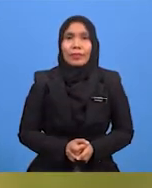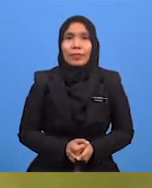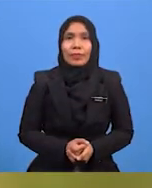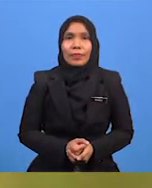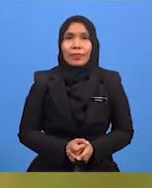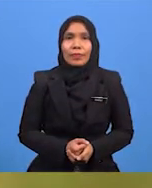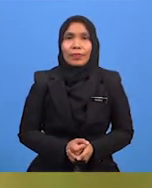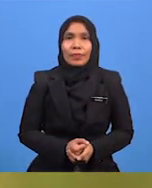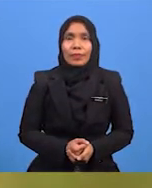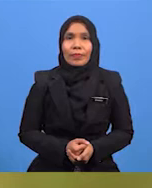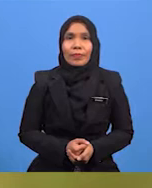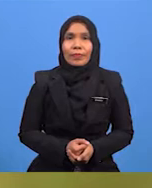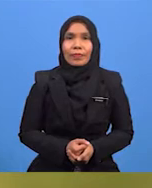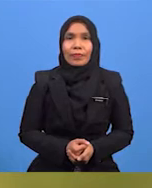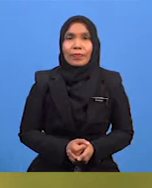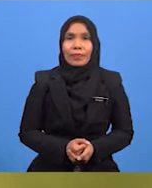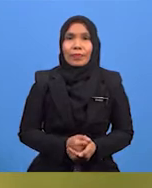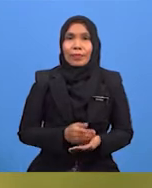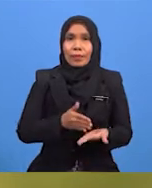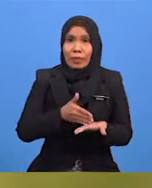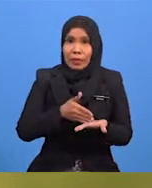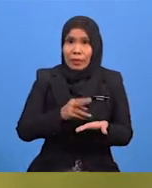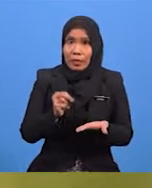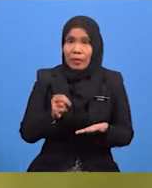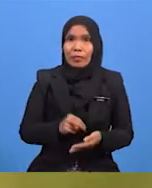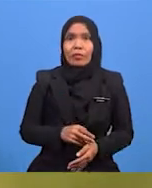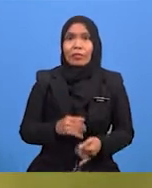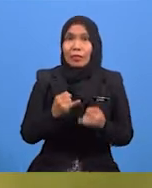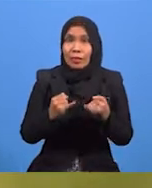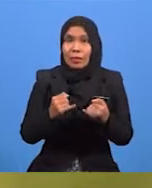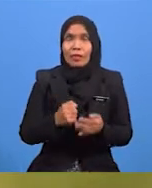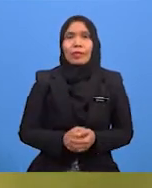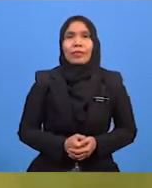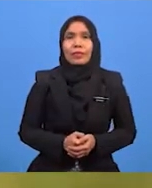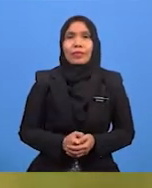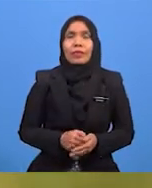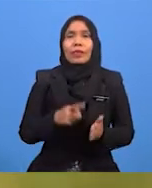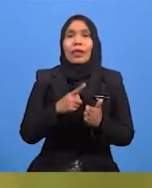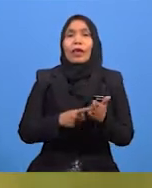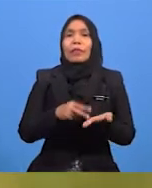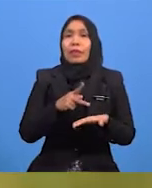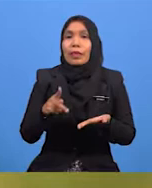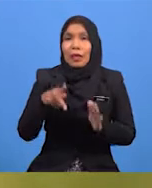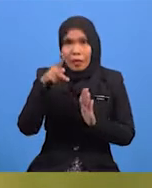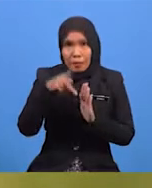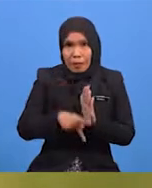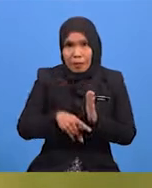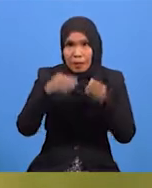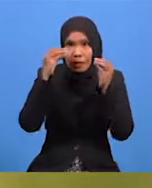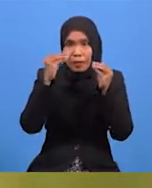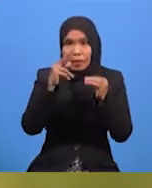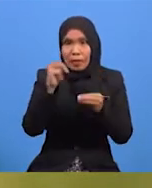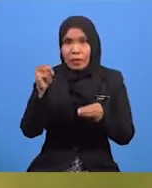kita telah tiba ke bahagian terakhir, iaitu mengkaji apakah pengajaran yang boleh kita